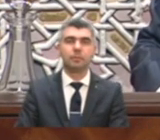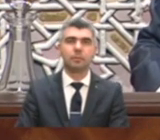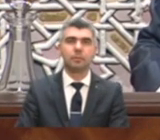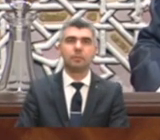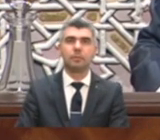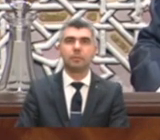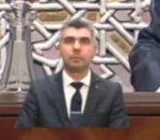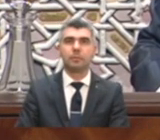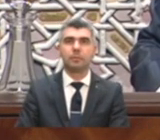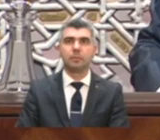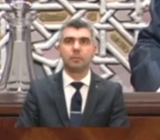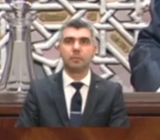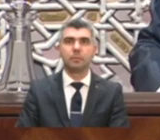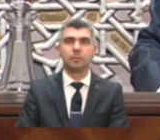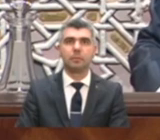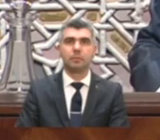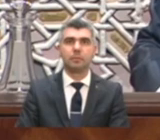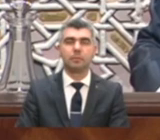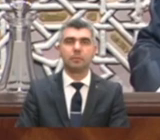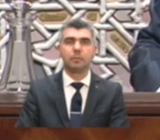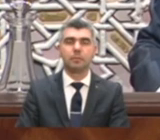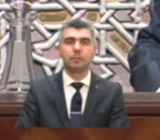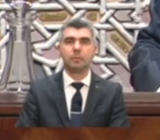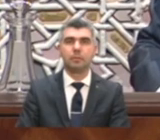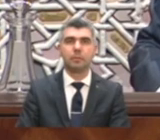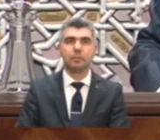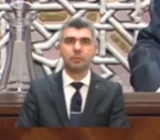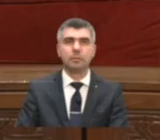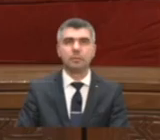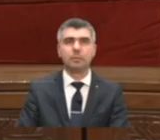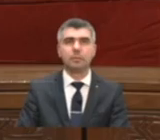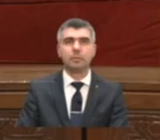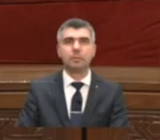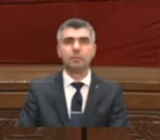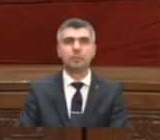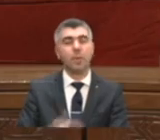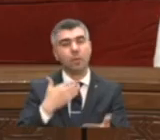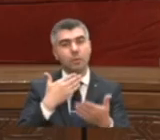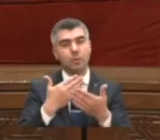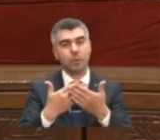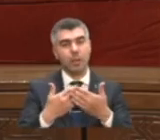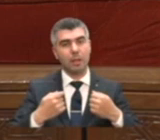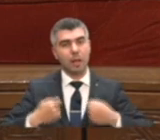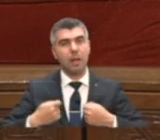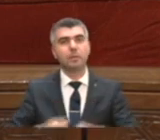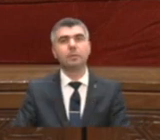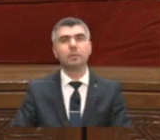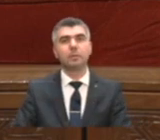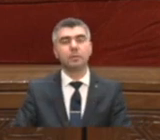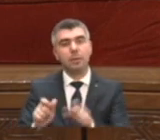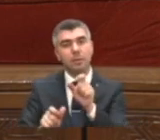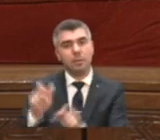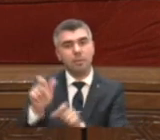شكراً. شكرا السيد الرئيس، شكرا السادة